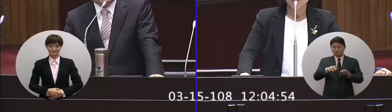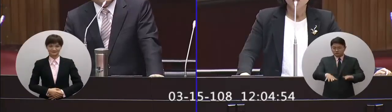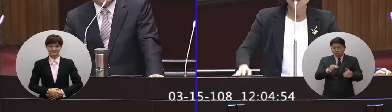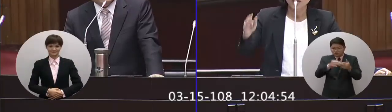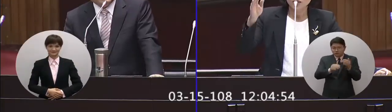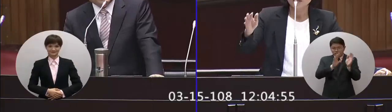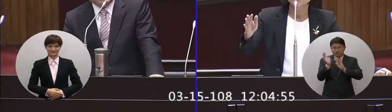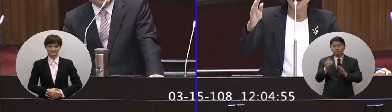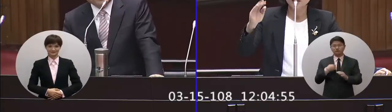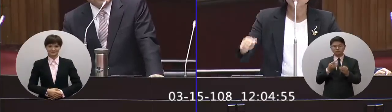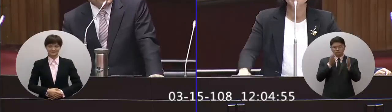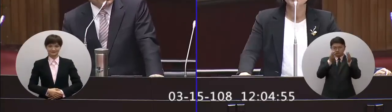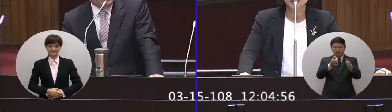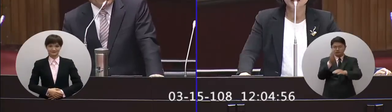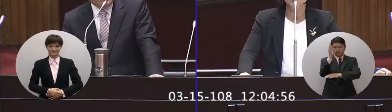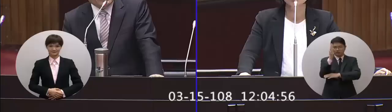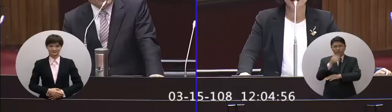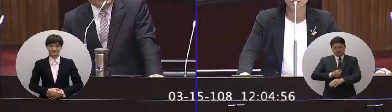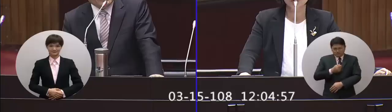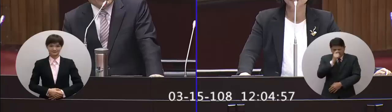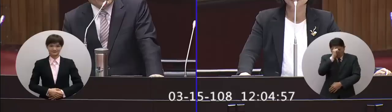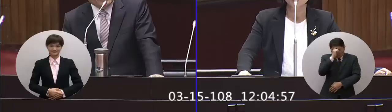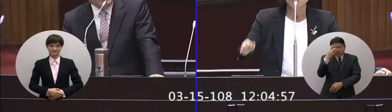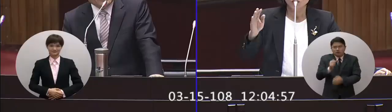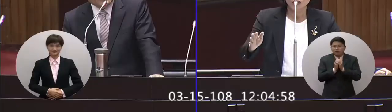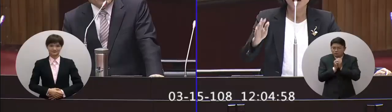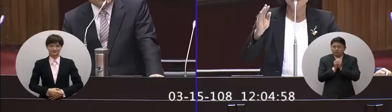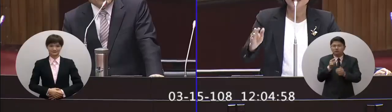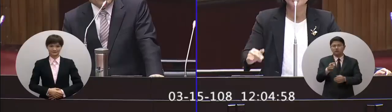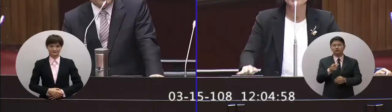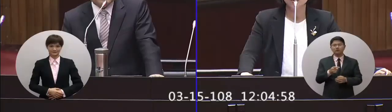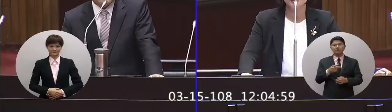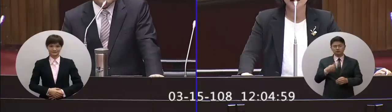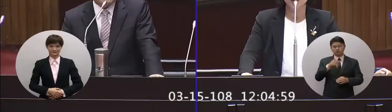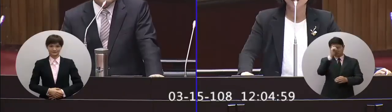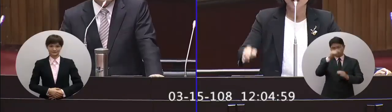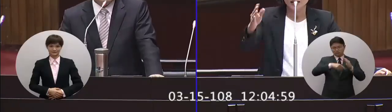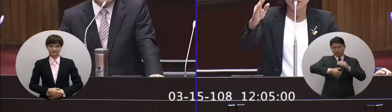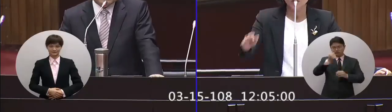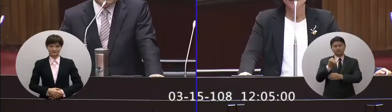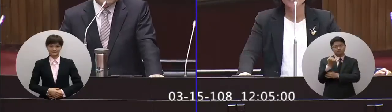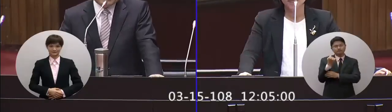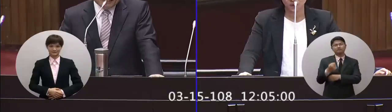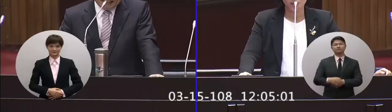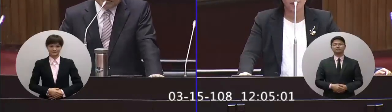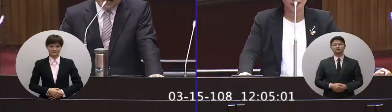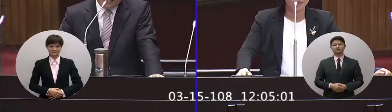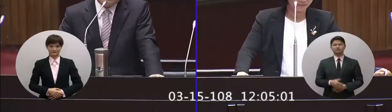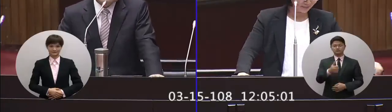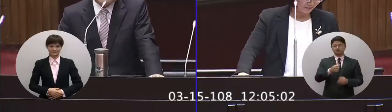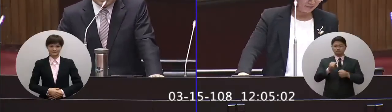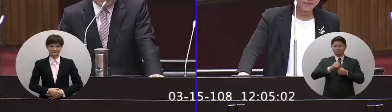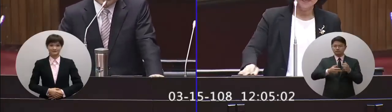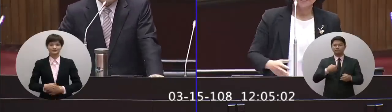下，我对政府还是充满了期许和祝福。我希望院长继续加油，加油，我的爸